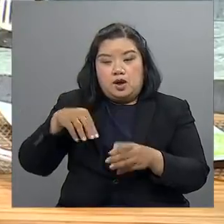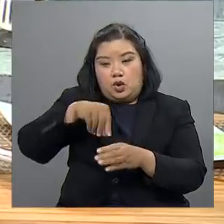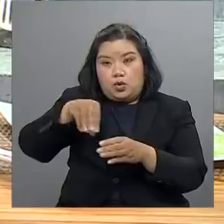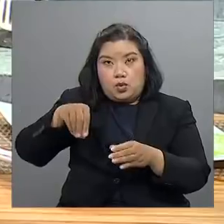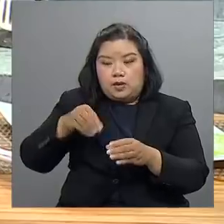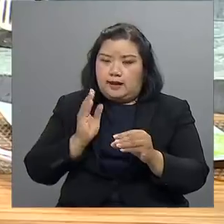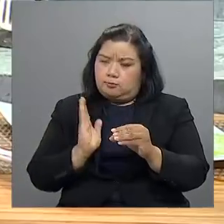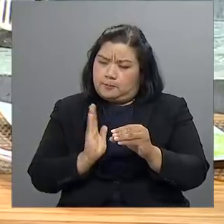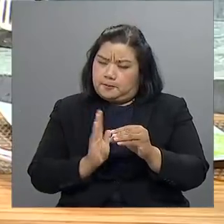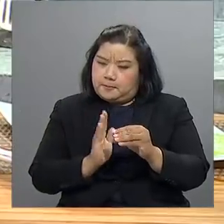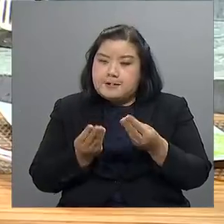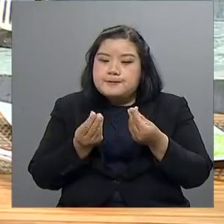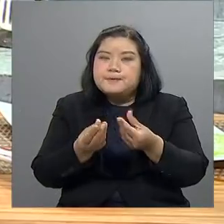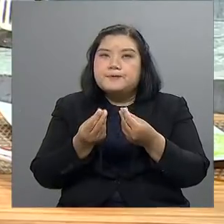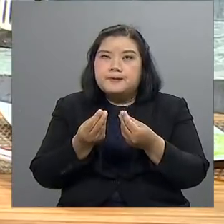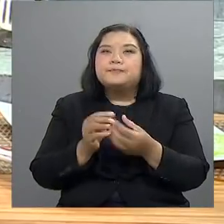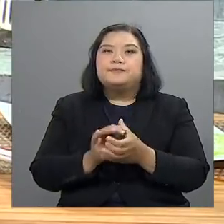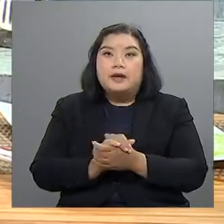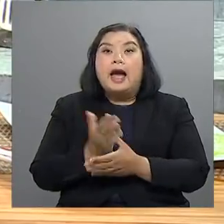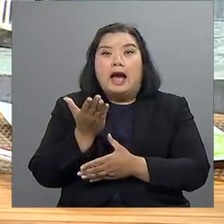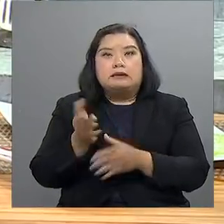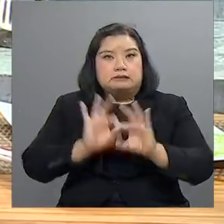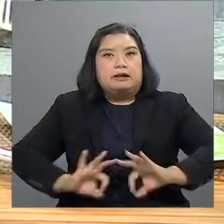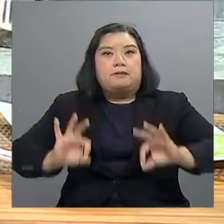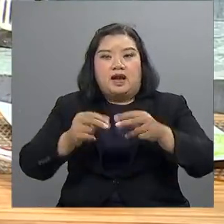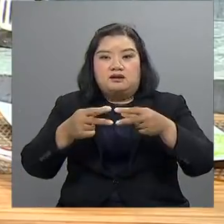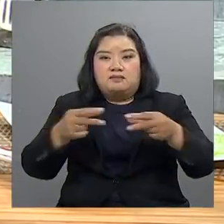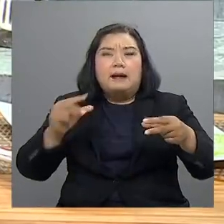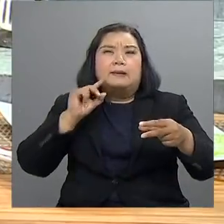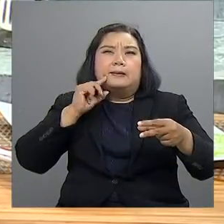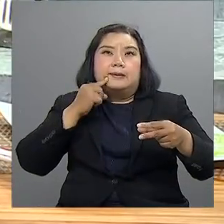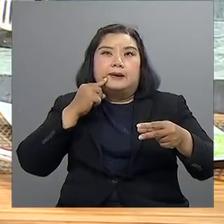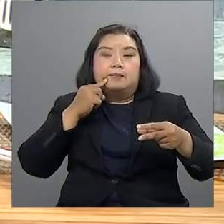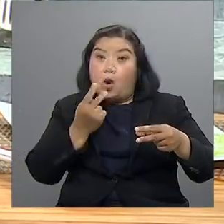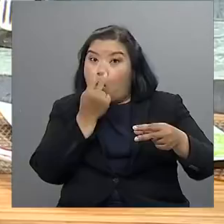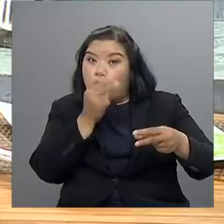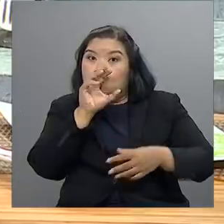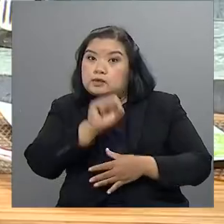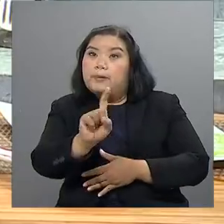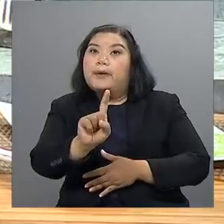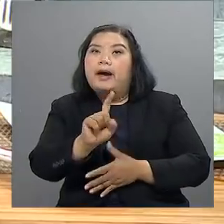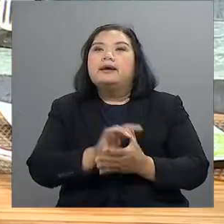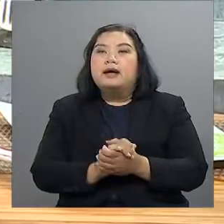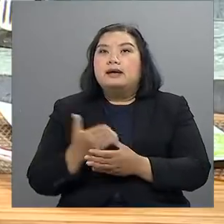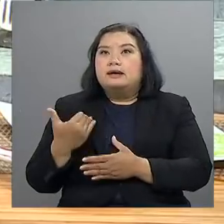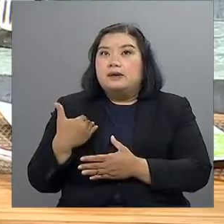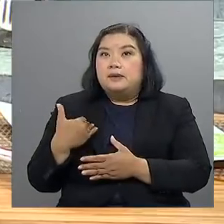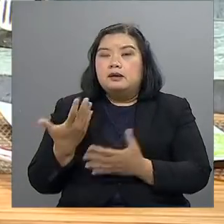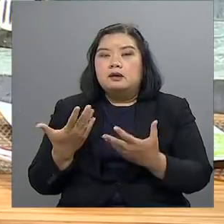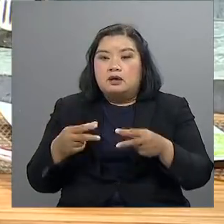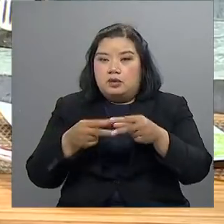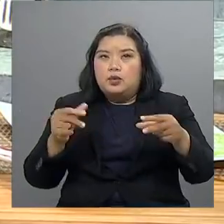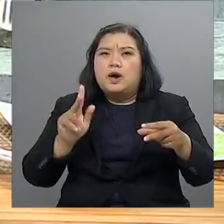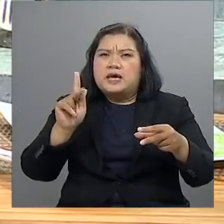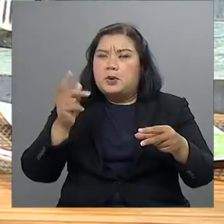ผสมสำคัญซึ่งเป็นพระเอกของเราคือมะระค่ะมะระคุณผู้ชมสังเกตไหมคะว่ามะระเนี่ยค่ะจะมีหลายแบบมีทั้งสีเขียวเข้มๆ